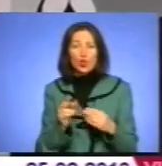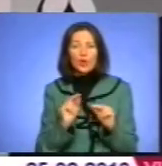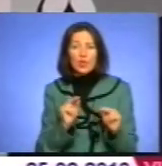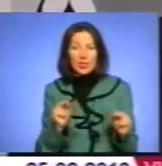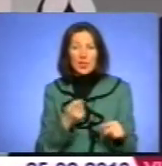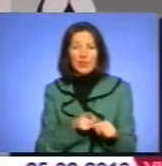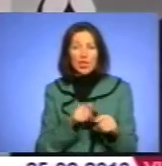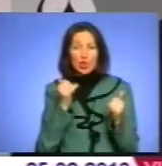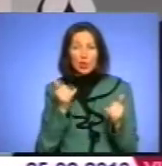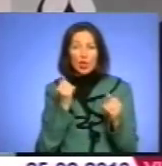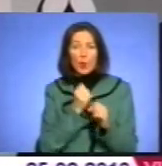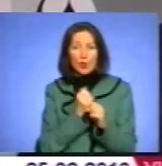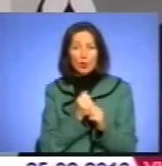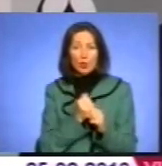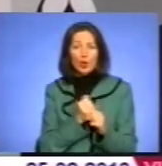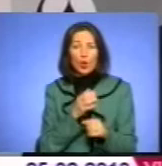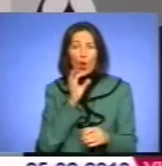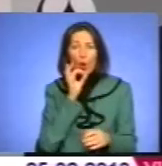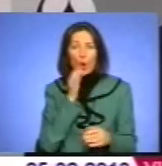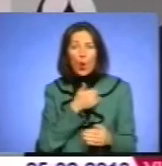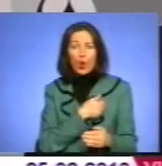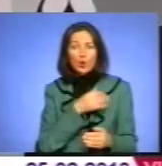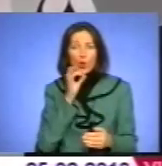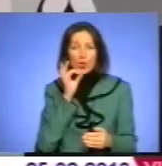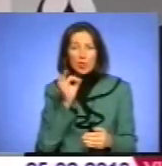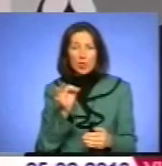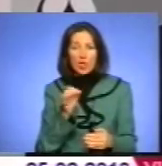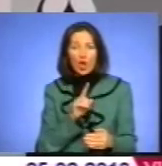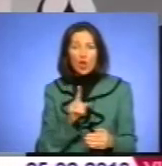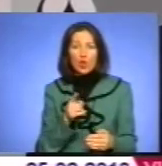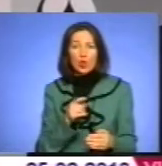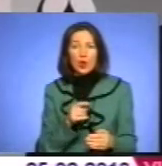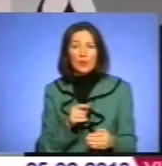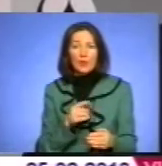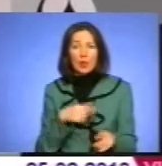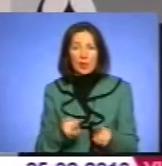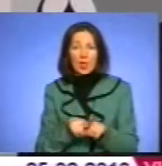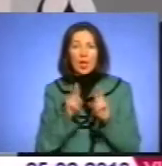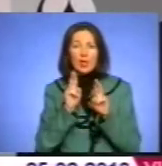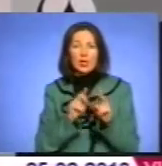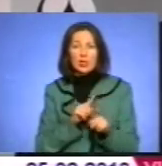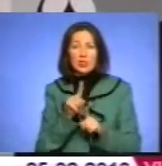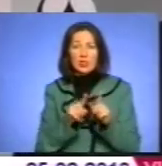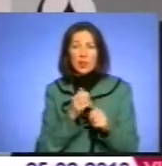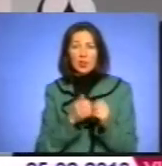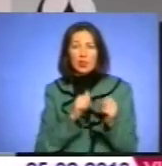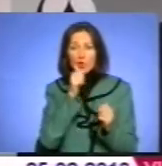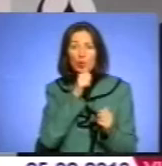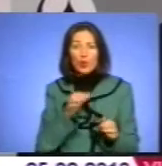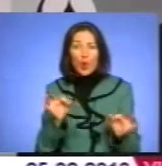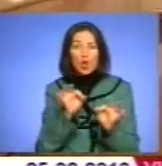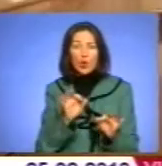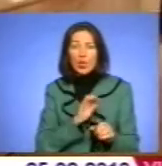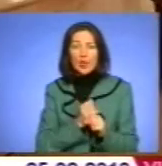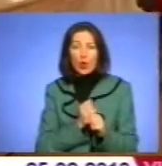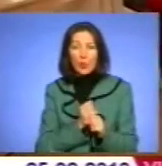сьогоднішній день працюють, я хочу запевнити, що, як правило, ми таких змін серед року ніколи не робили і, напевно, не будемо